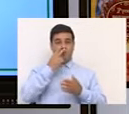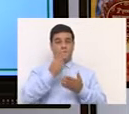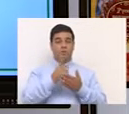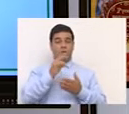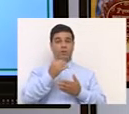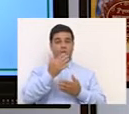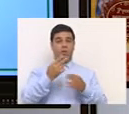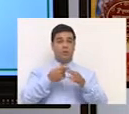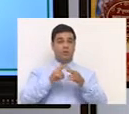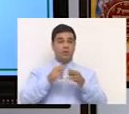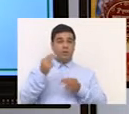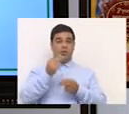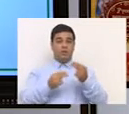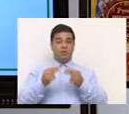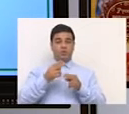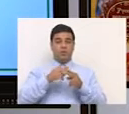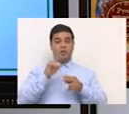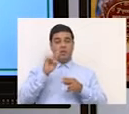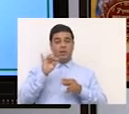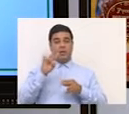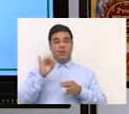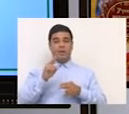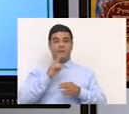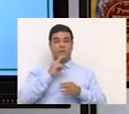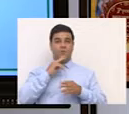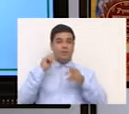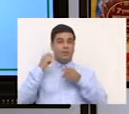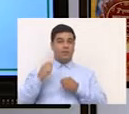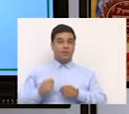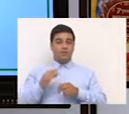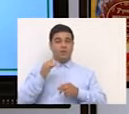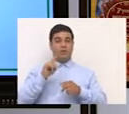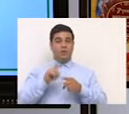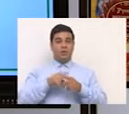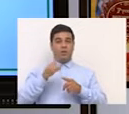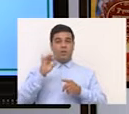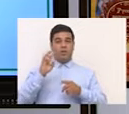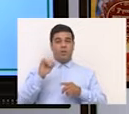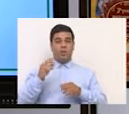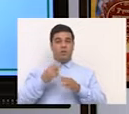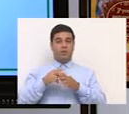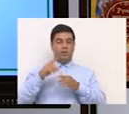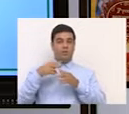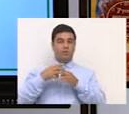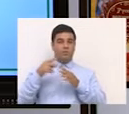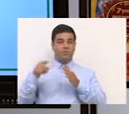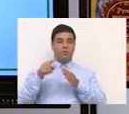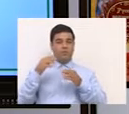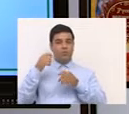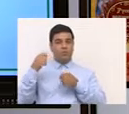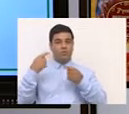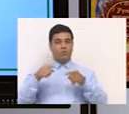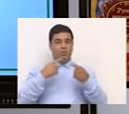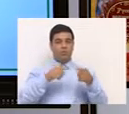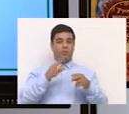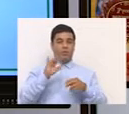на этот рисунок. Или девочка с косичками, или она же заплетет хвостики. Один вариант